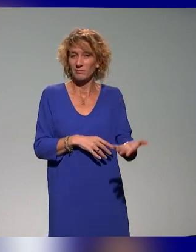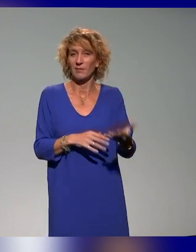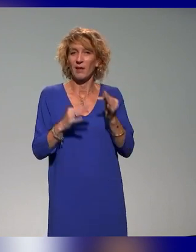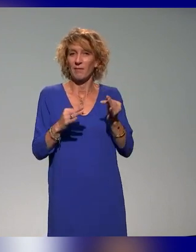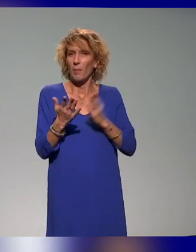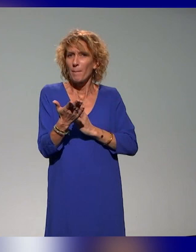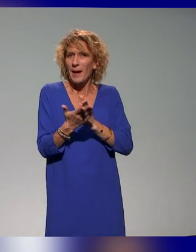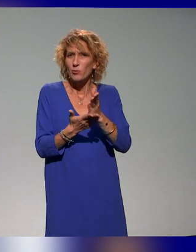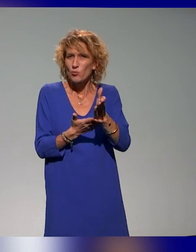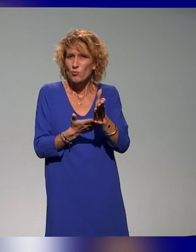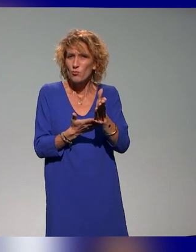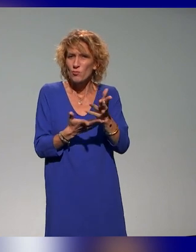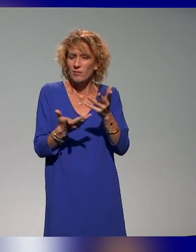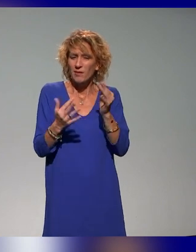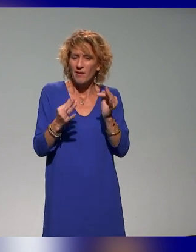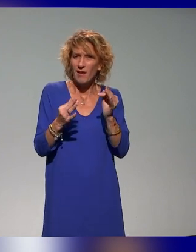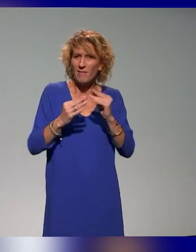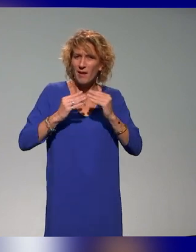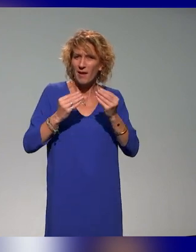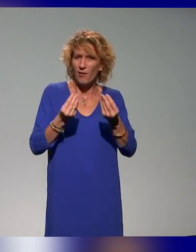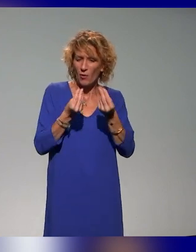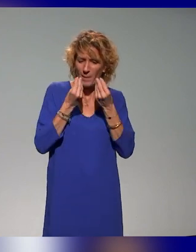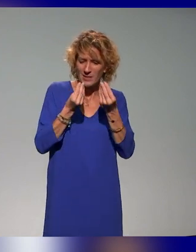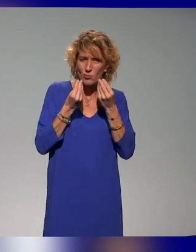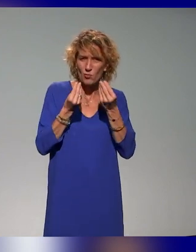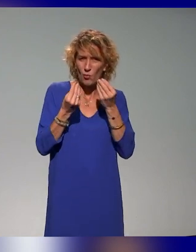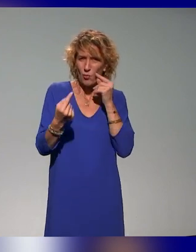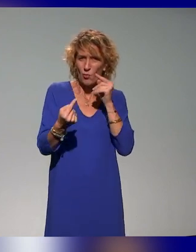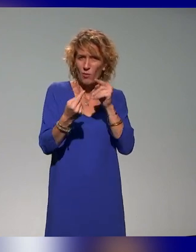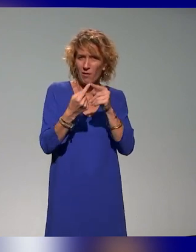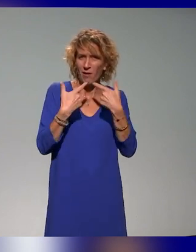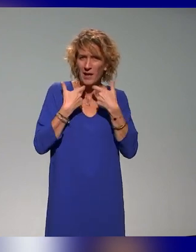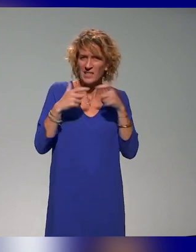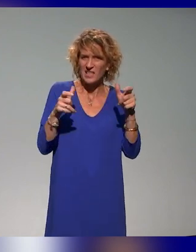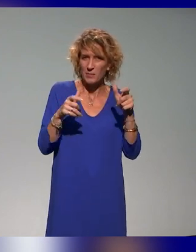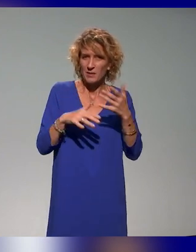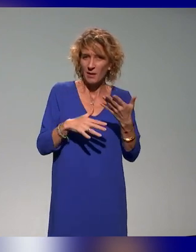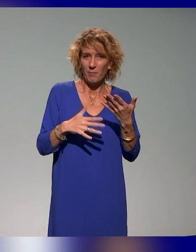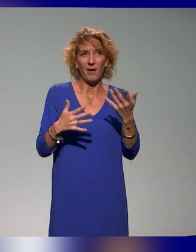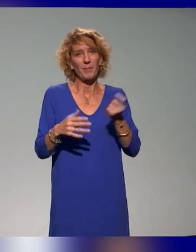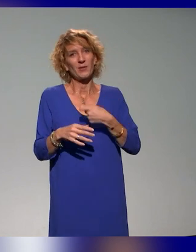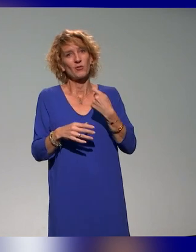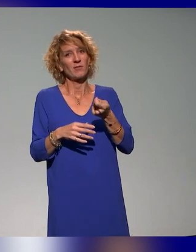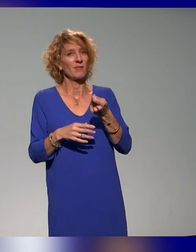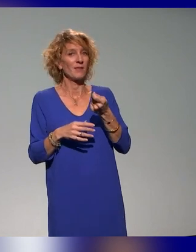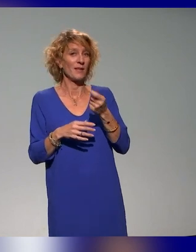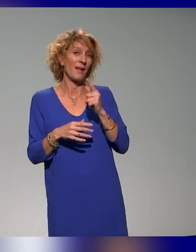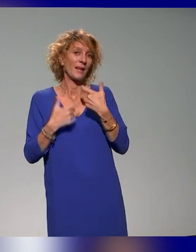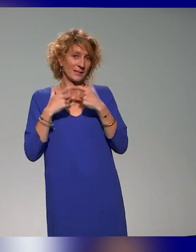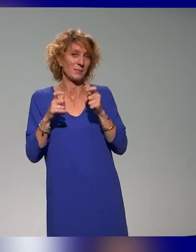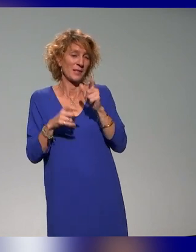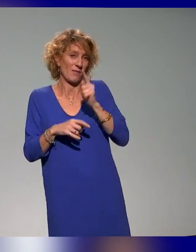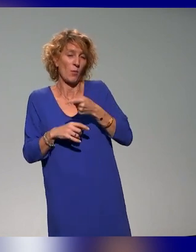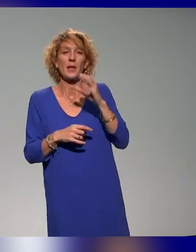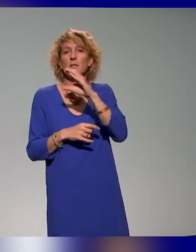formation qui nous forme à l'accessibilité, il faut que lui-même soit accessible. Alors, 100% à distance, mais pas 100%